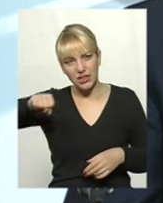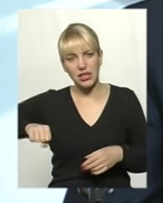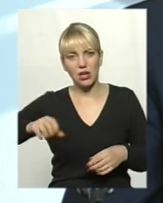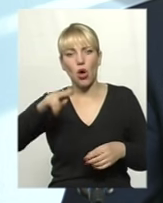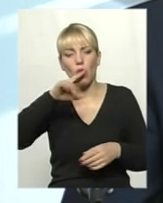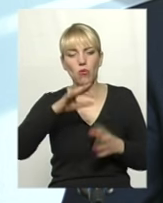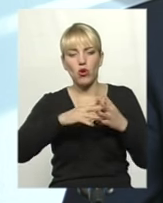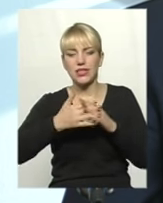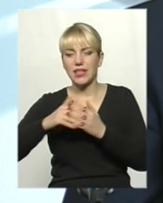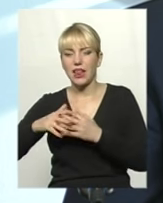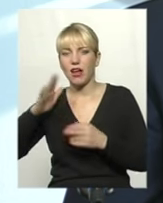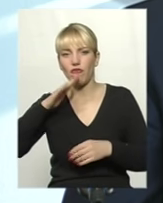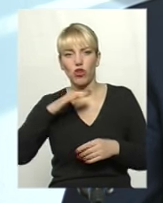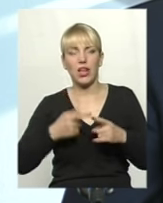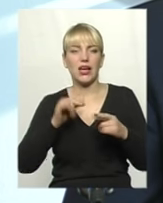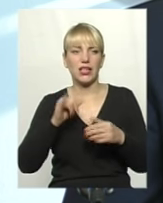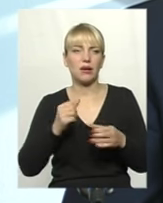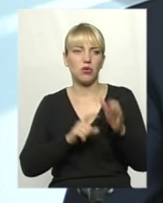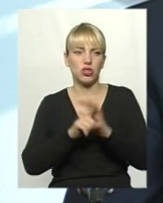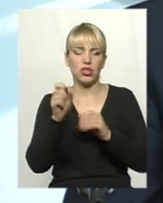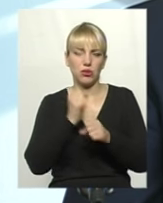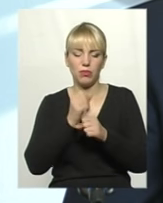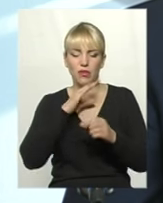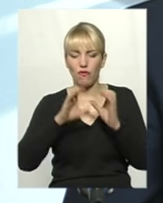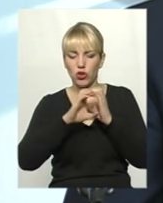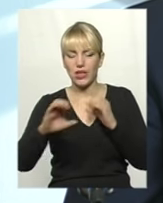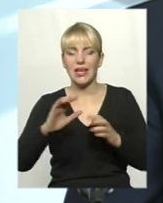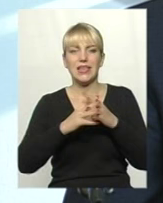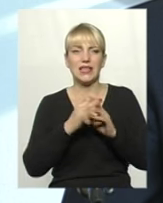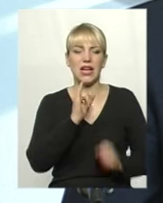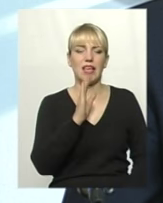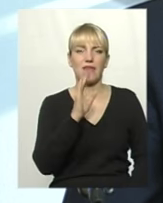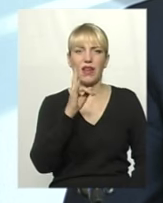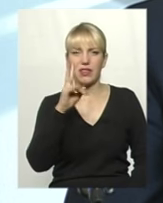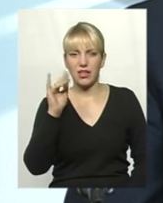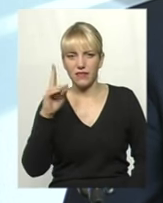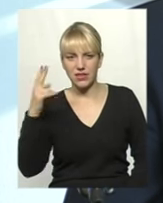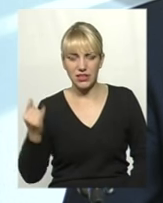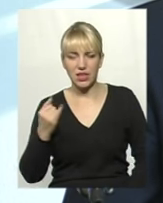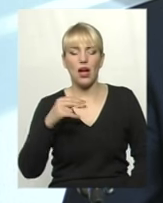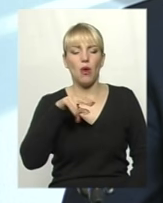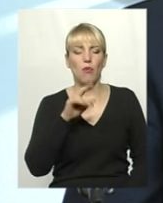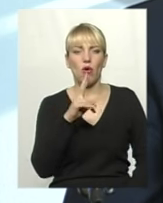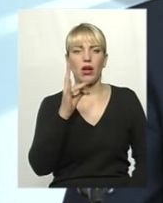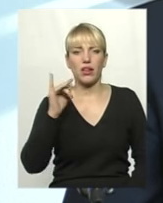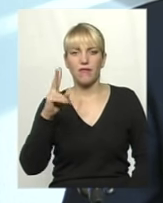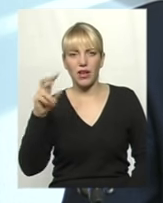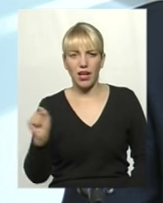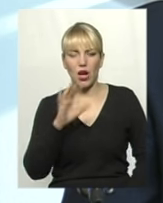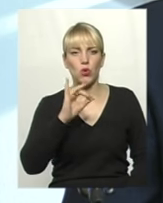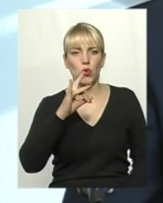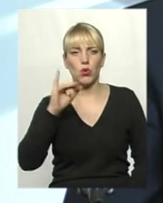вода. Ми почали робити водогін по селі Іванківці, водогін села Покрівка,